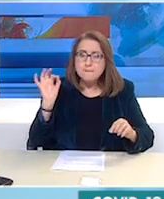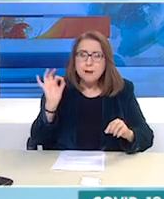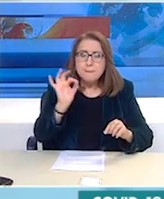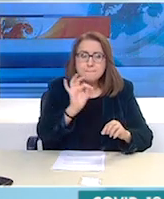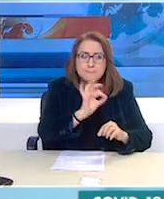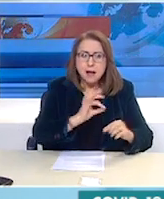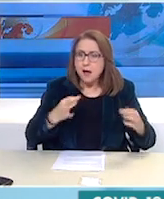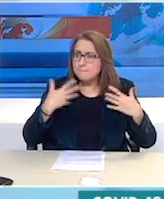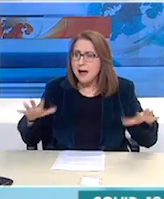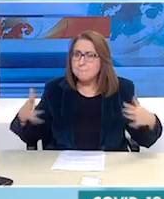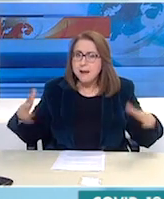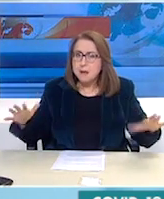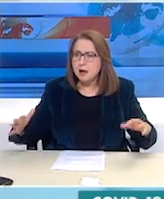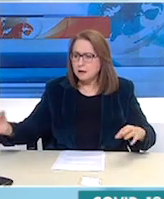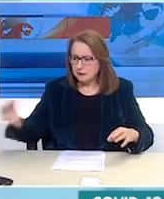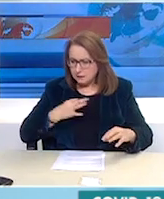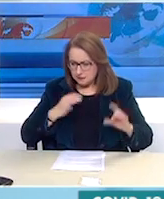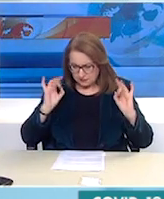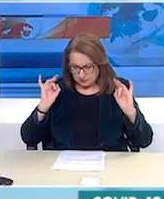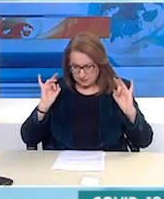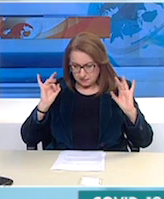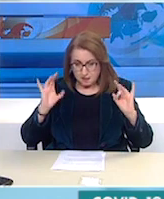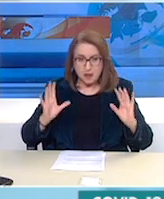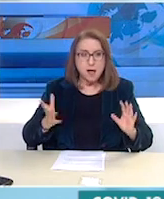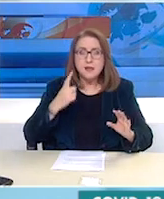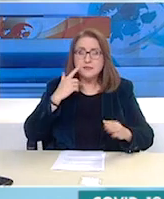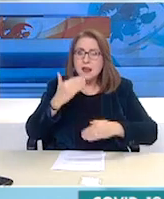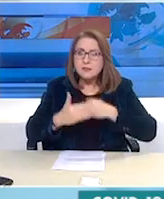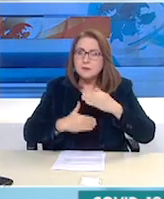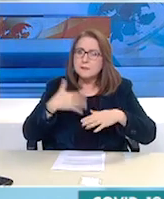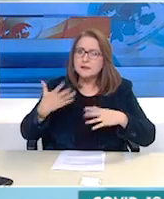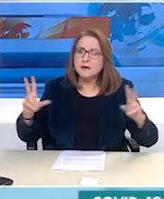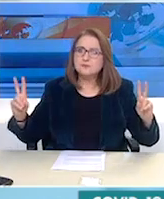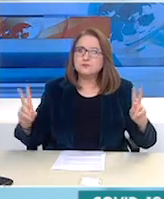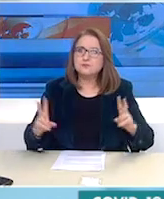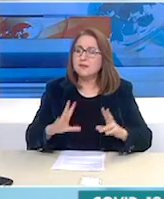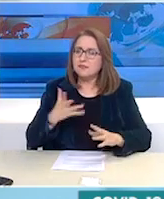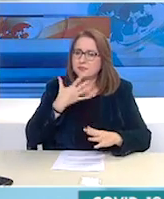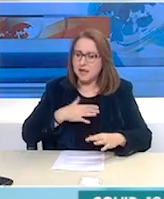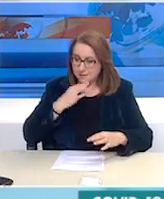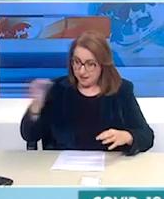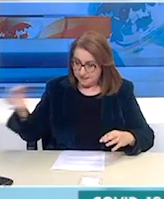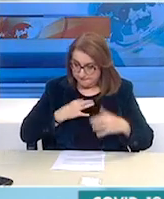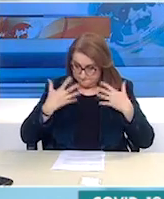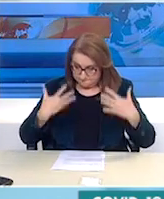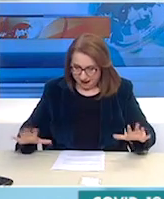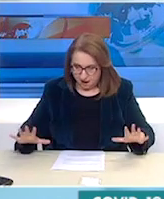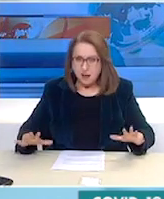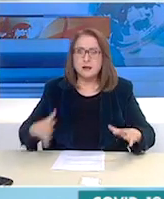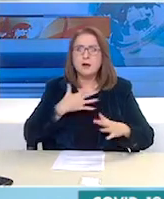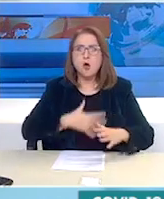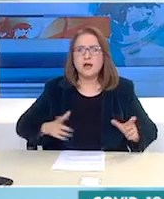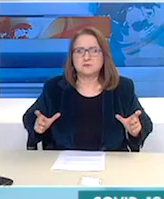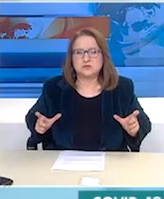νέων μολύνσεων ακόμα και χωρίς υπόλοιπα μέτρα για την επιβράδυνση της μετάδοσης. Θα περιοριστεί ο ιός ή θα